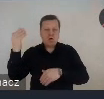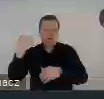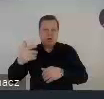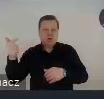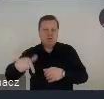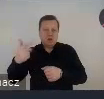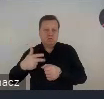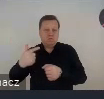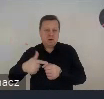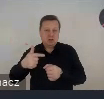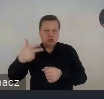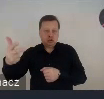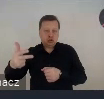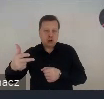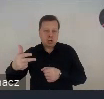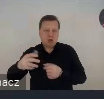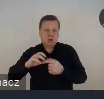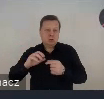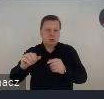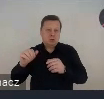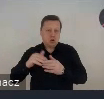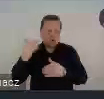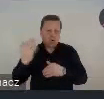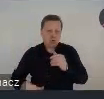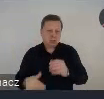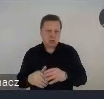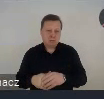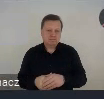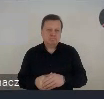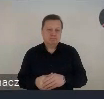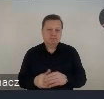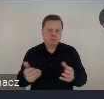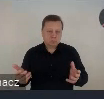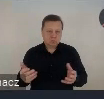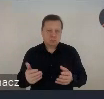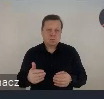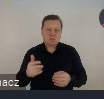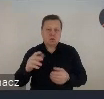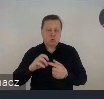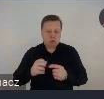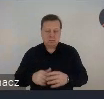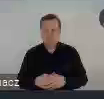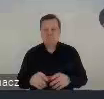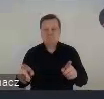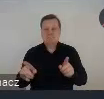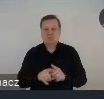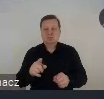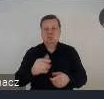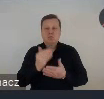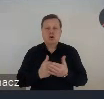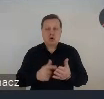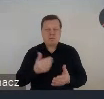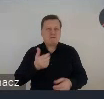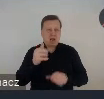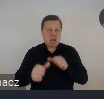2023 i będzie tak jak w przypadku innych programów wieloletnich prowadzonych